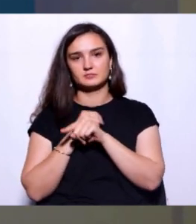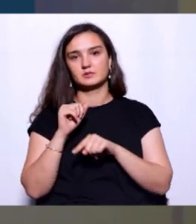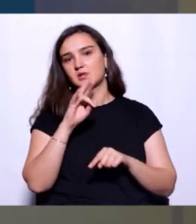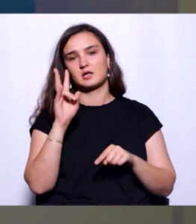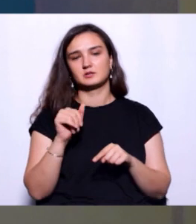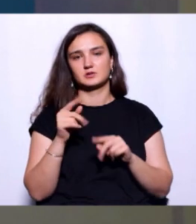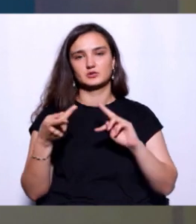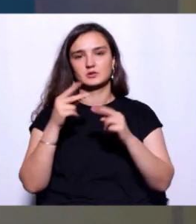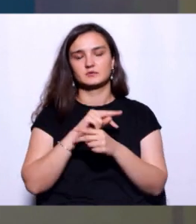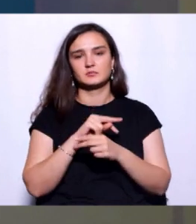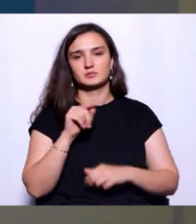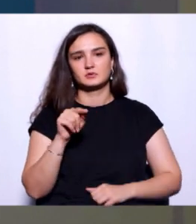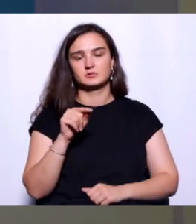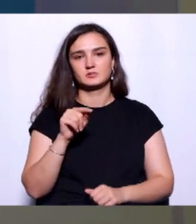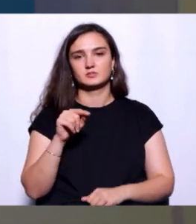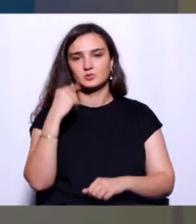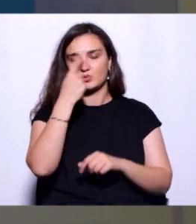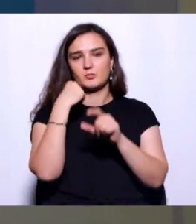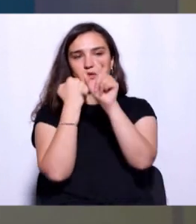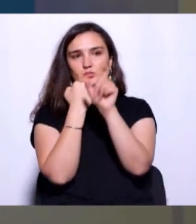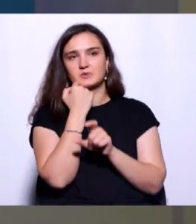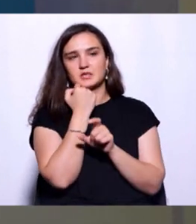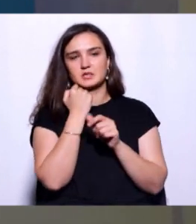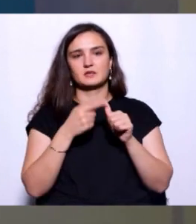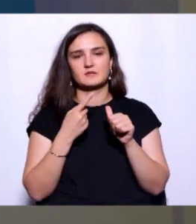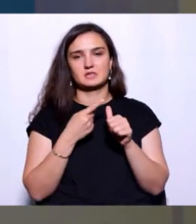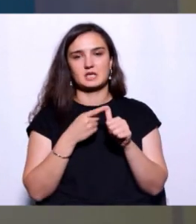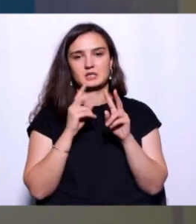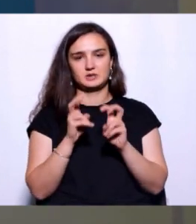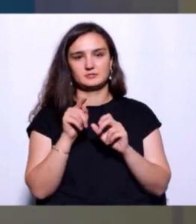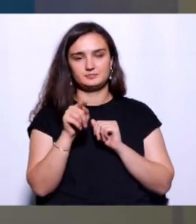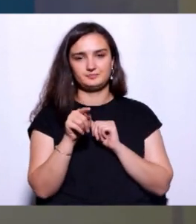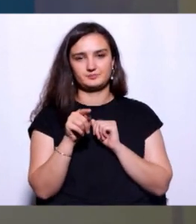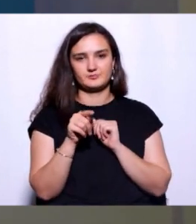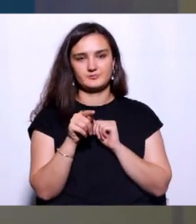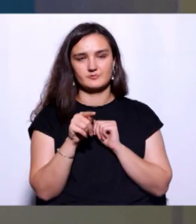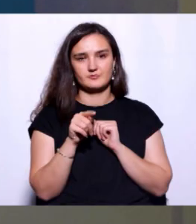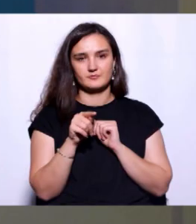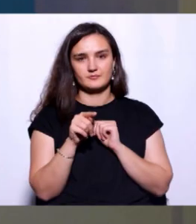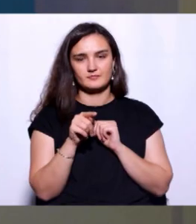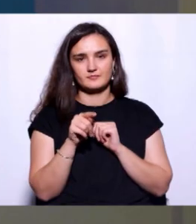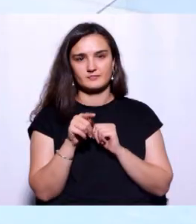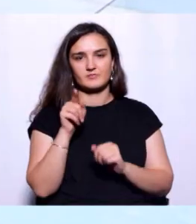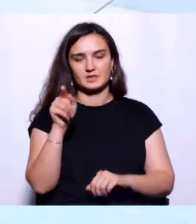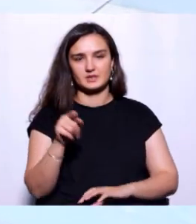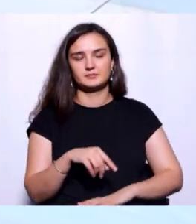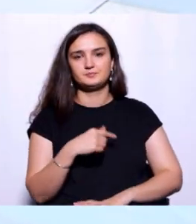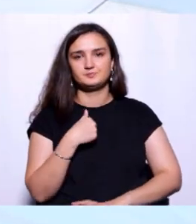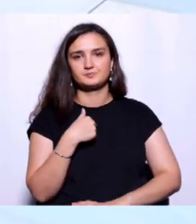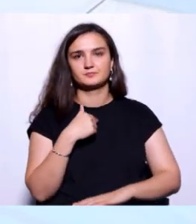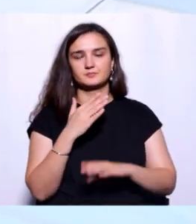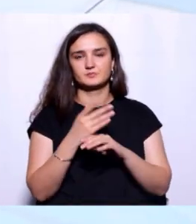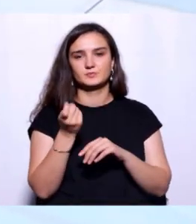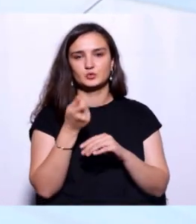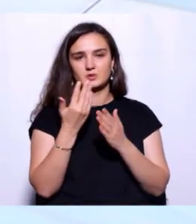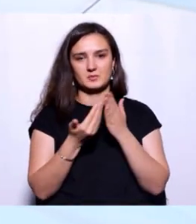Anna ჩანაცვლებულია ობიექტური პირის ნაცვალსახელით her. And now I have a